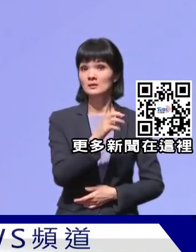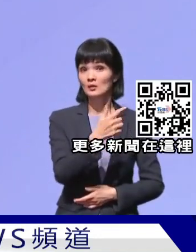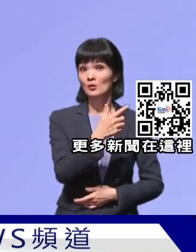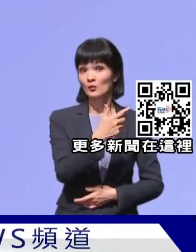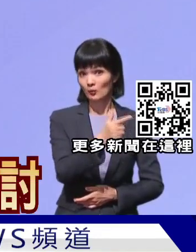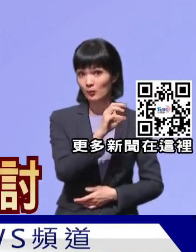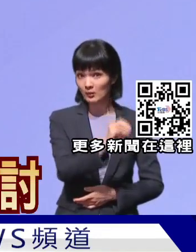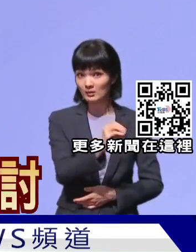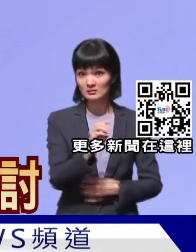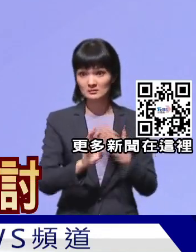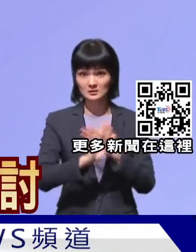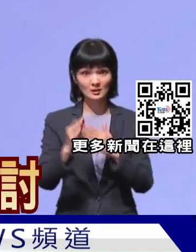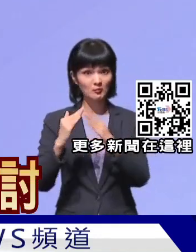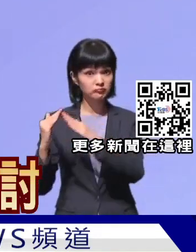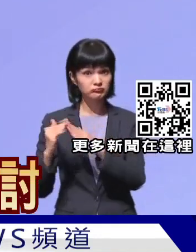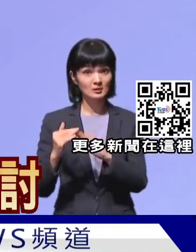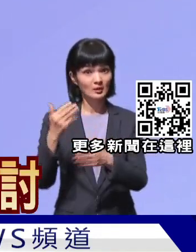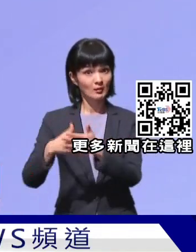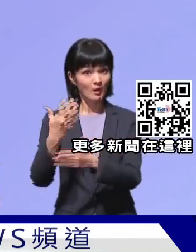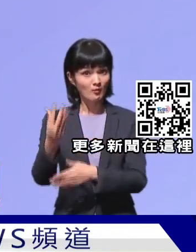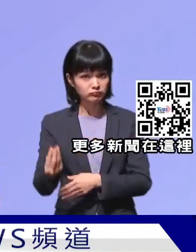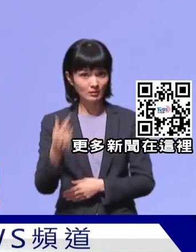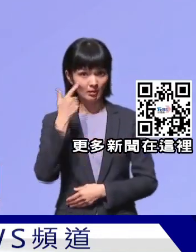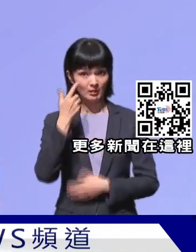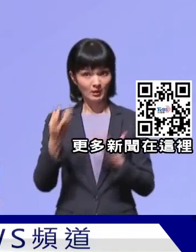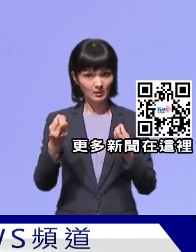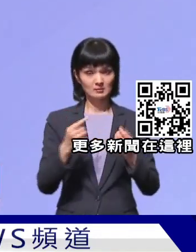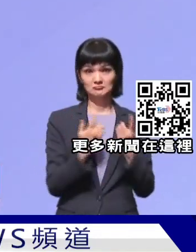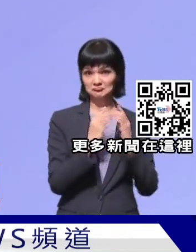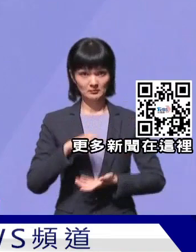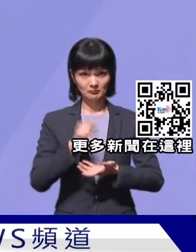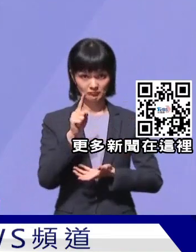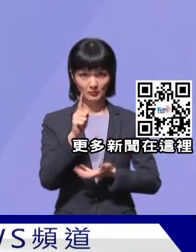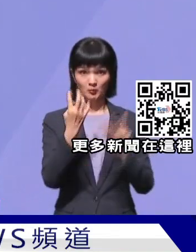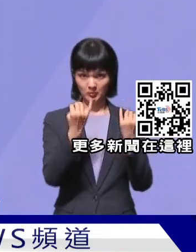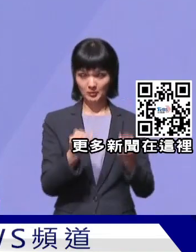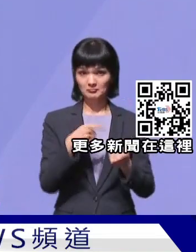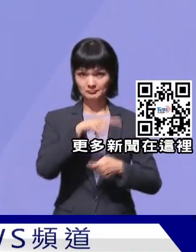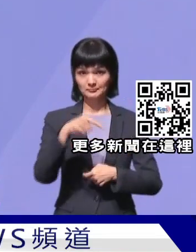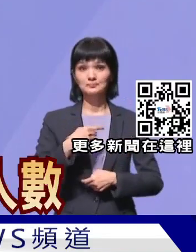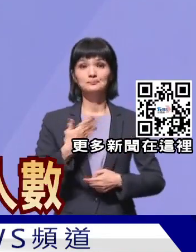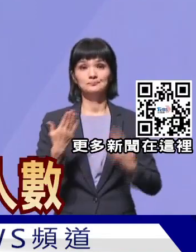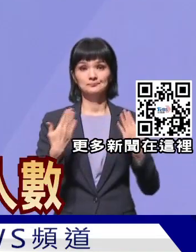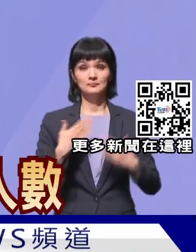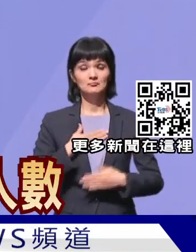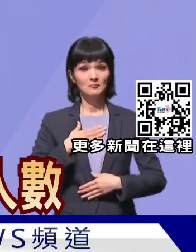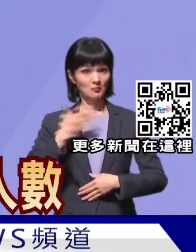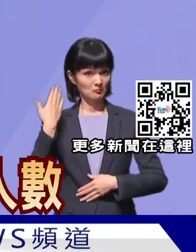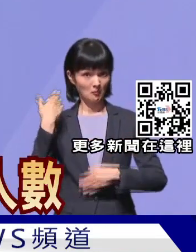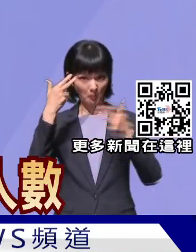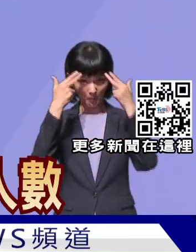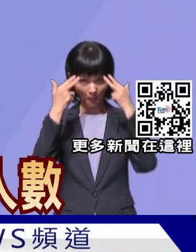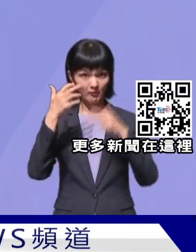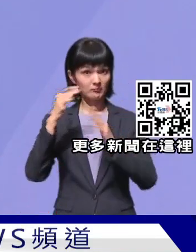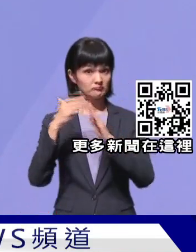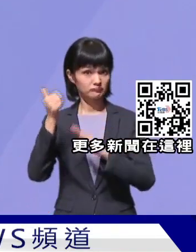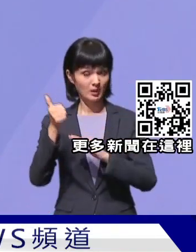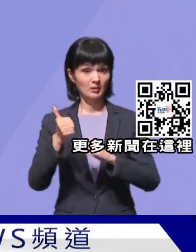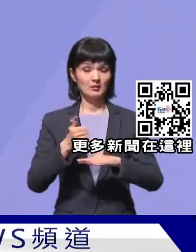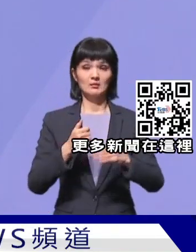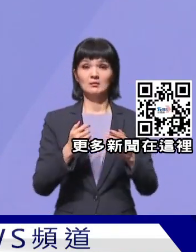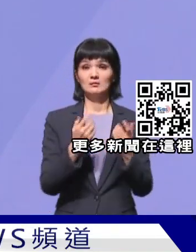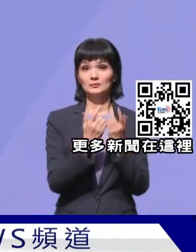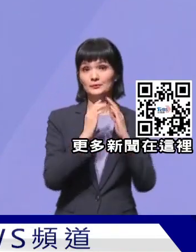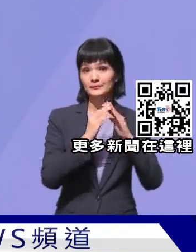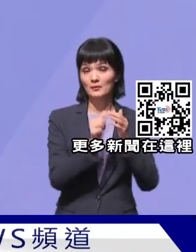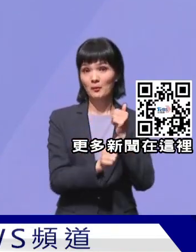减那么多，所以台北市也应该检讨整体的育儿的政策。 郝龙斌市长的时候，我们台北市新生儿人数29000，